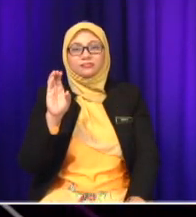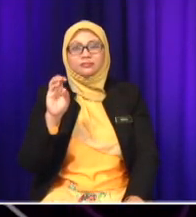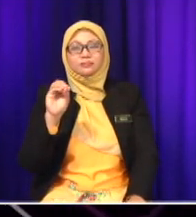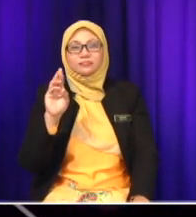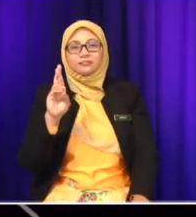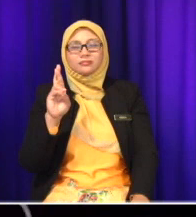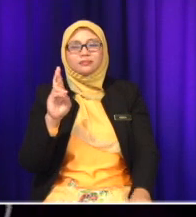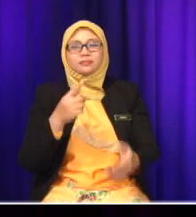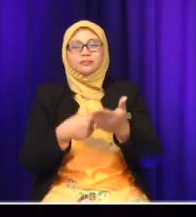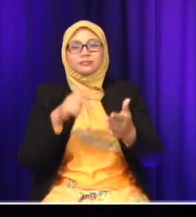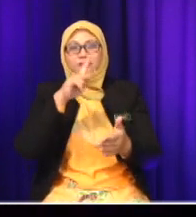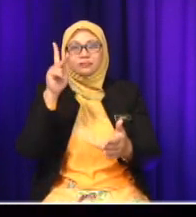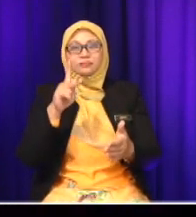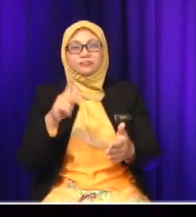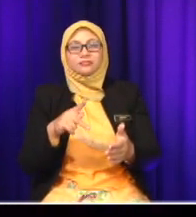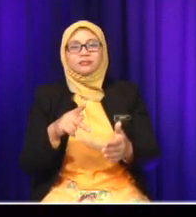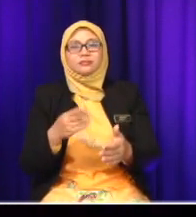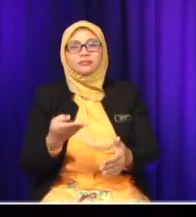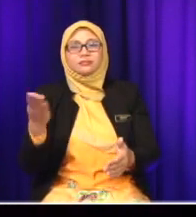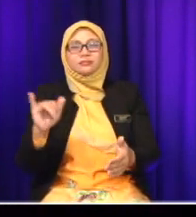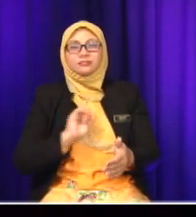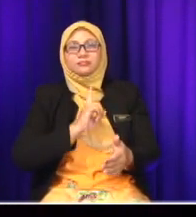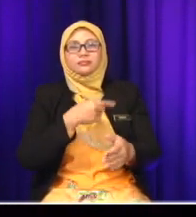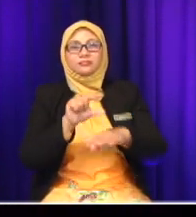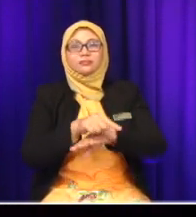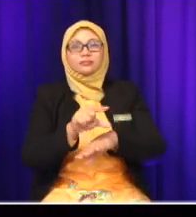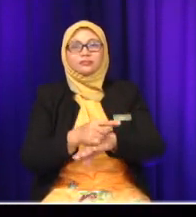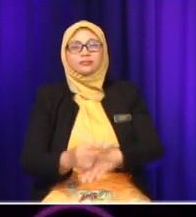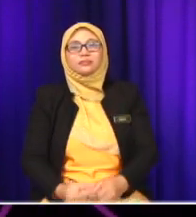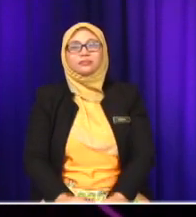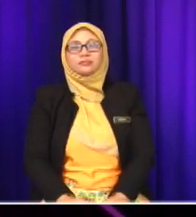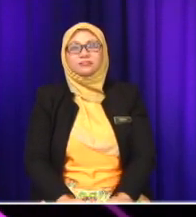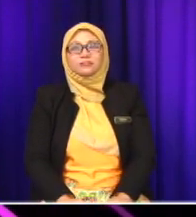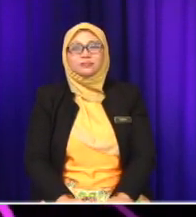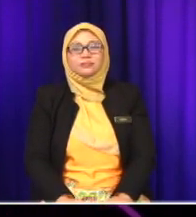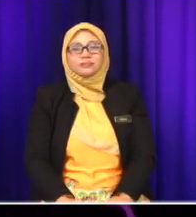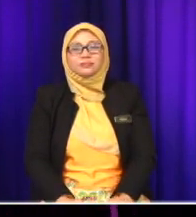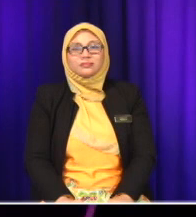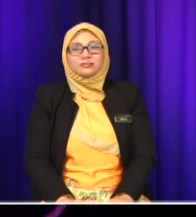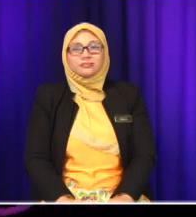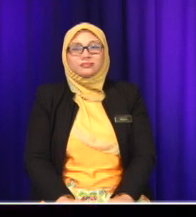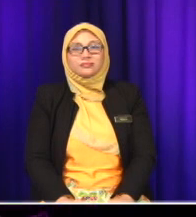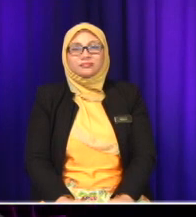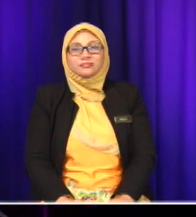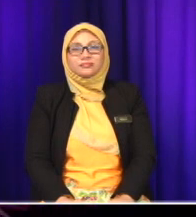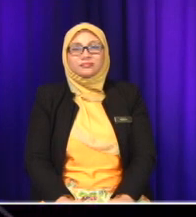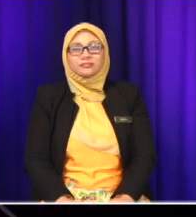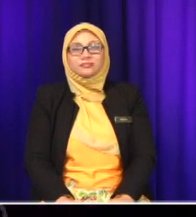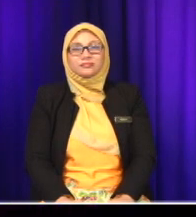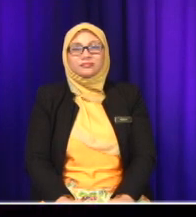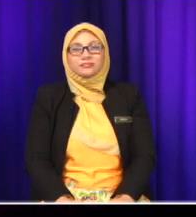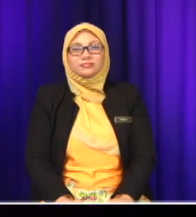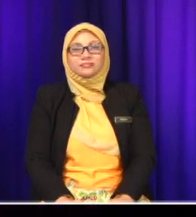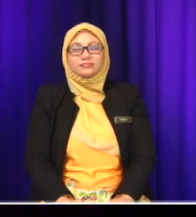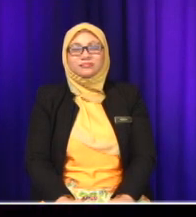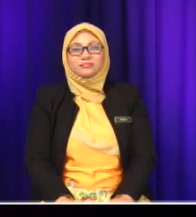apakah bahan yang kita gunakan Ha ini senang Cikgu okey senang ya macam boleh jawabz baik Azhar Oh